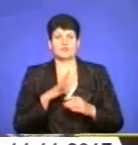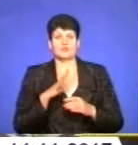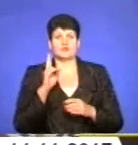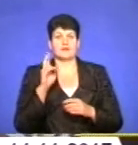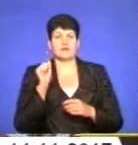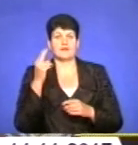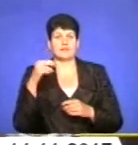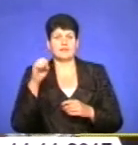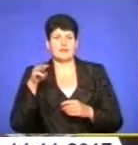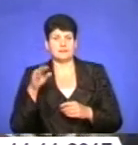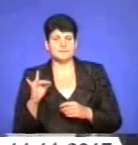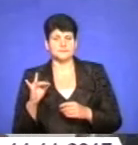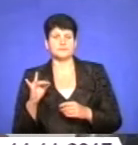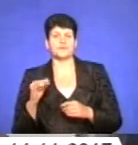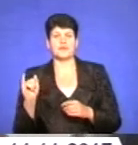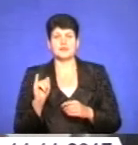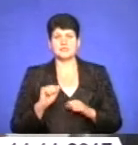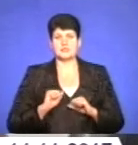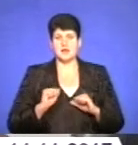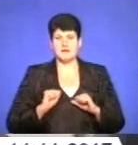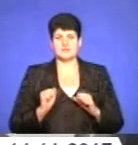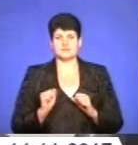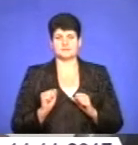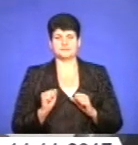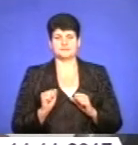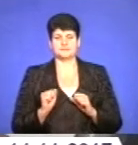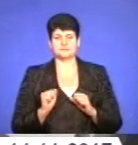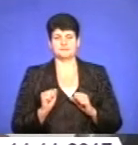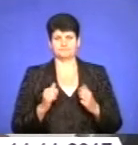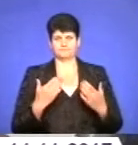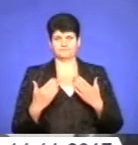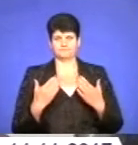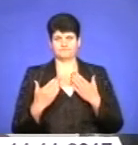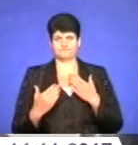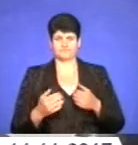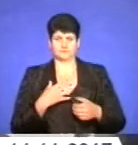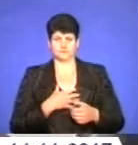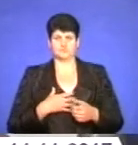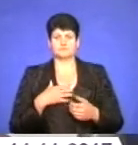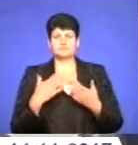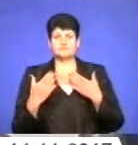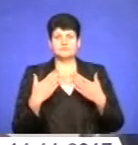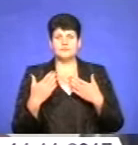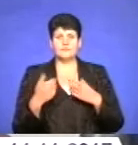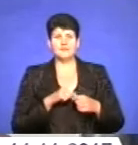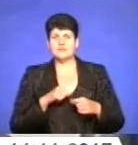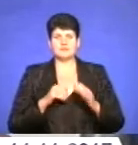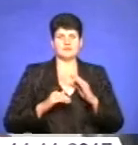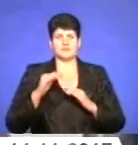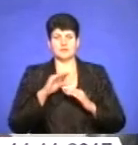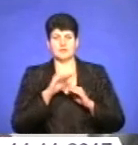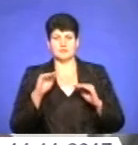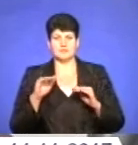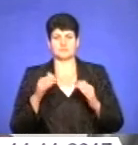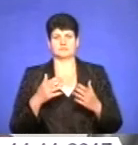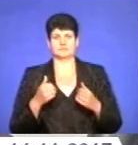і старався підійти до них як найважніші для мене змагання. Це самий найвищий рівень. Підійшов